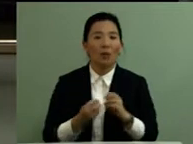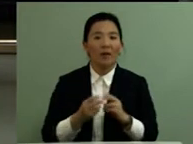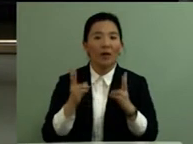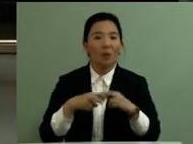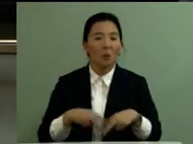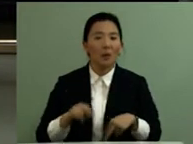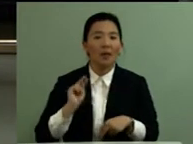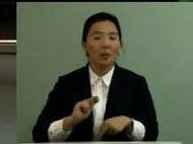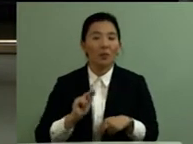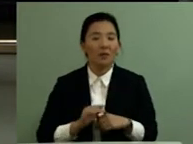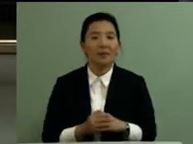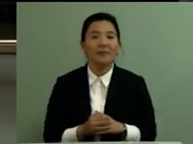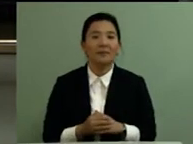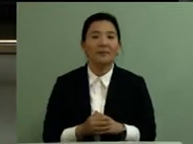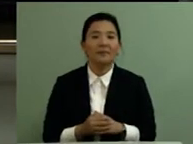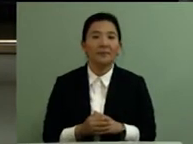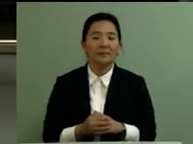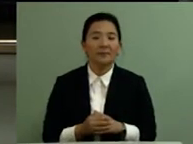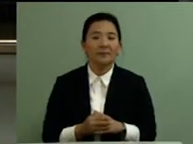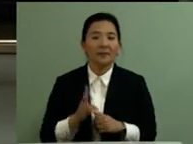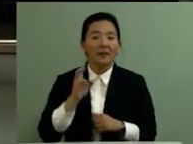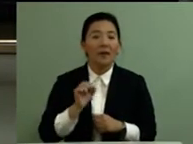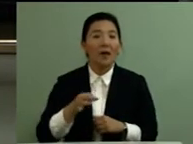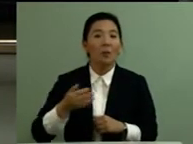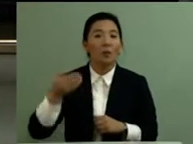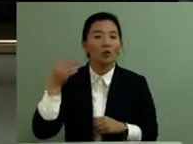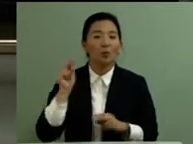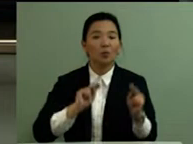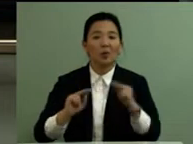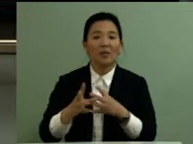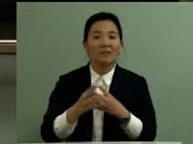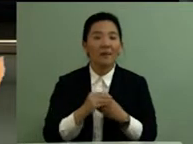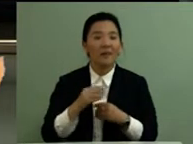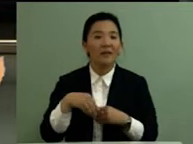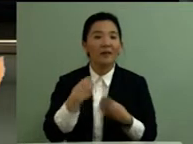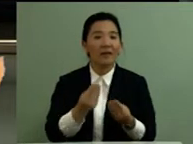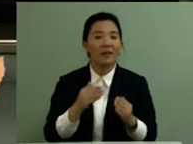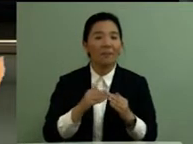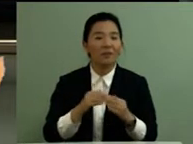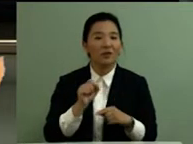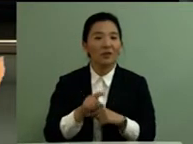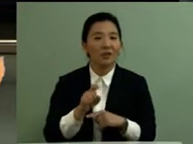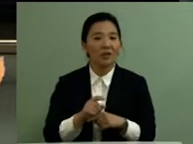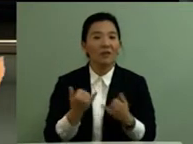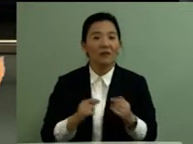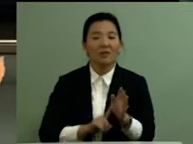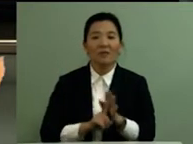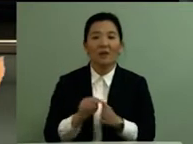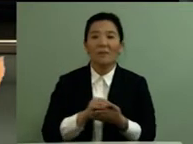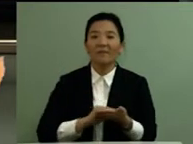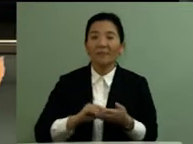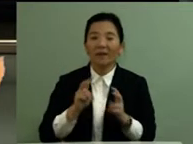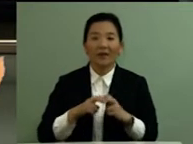контрольной работе. На прошлом уроке я вам давала домашнее задание, давайте-ка мы с вами